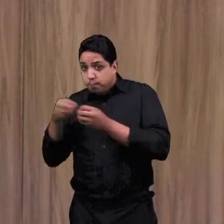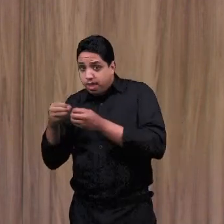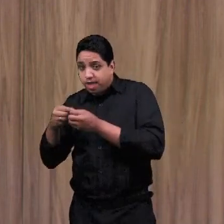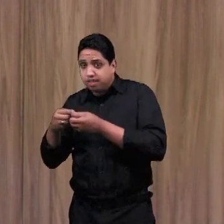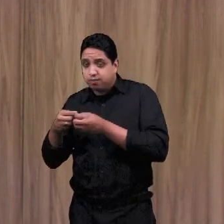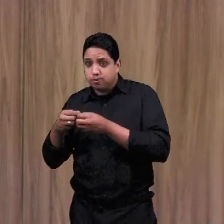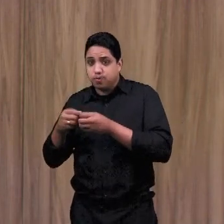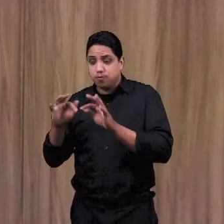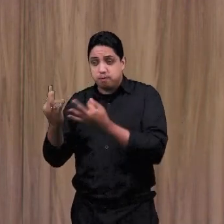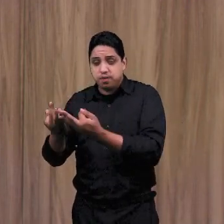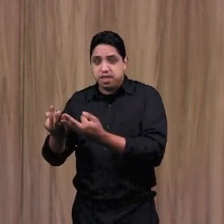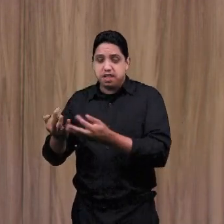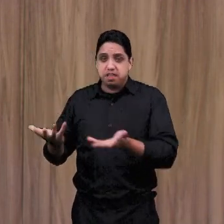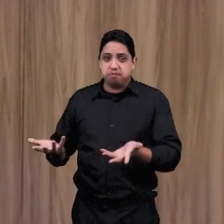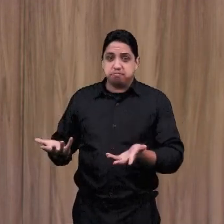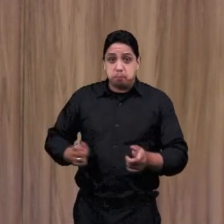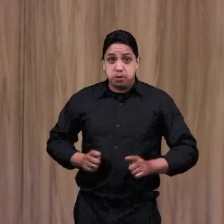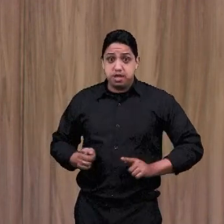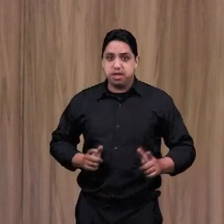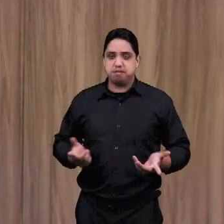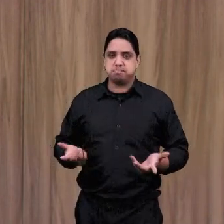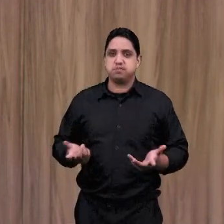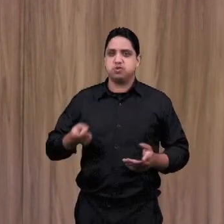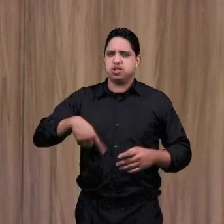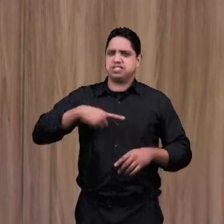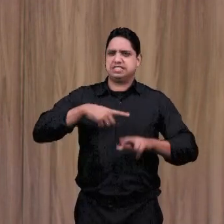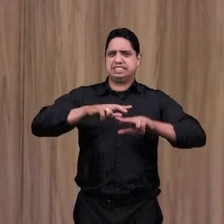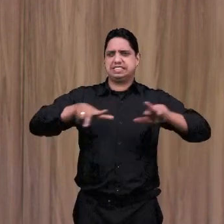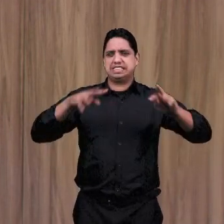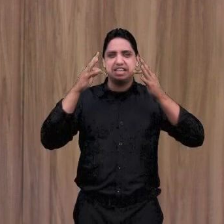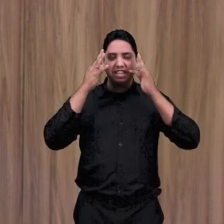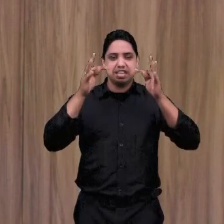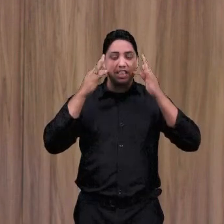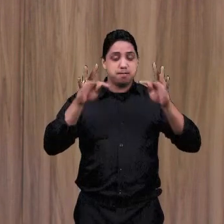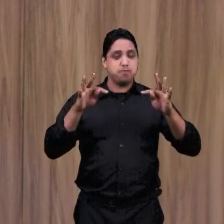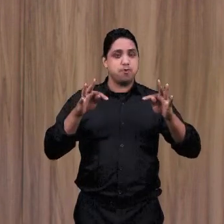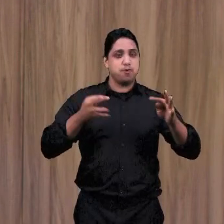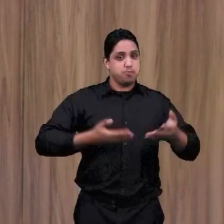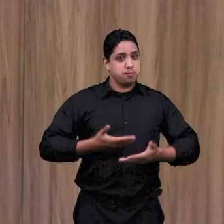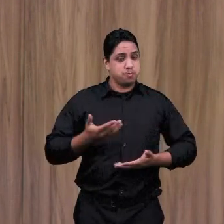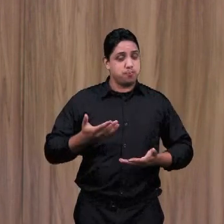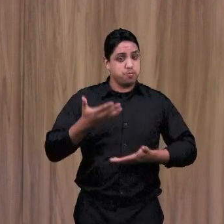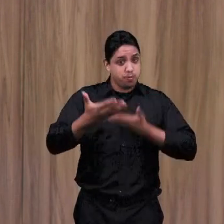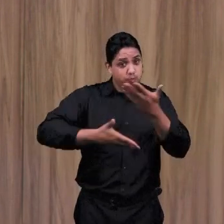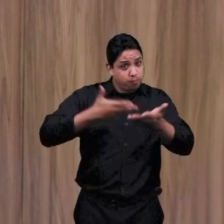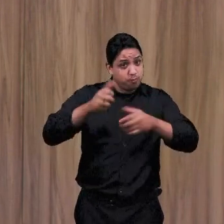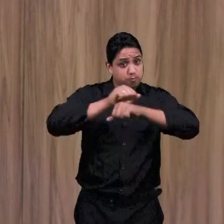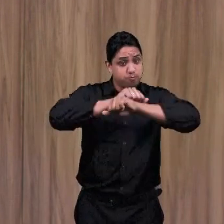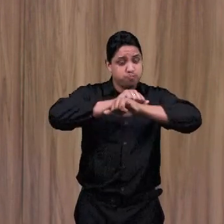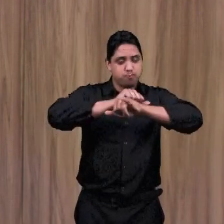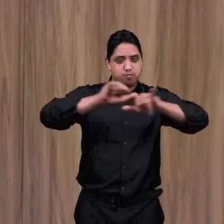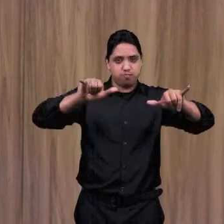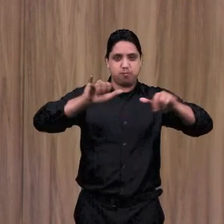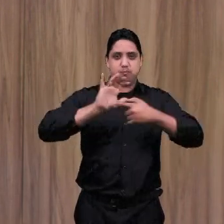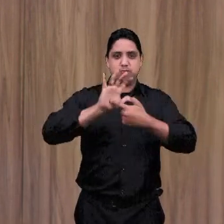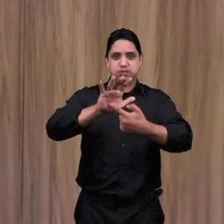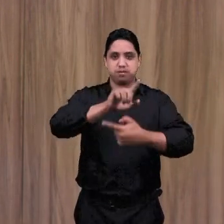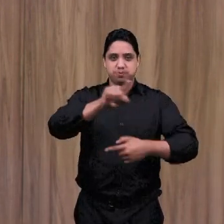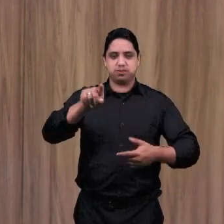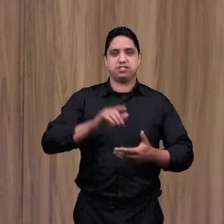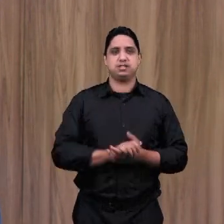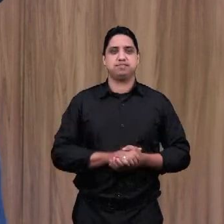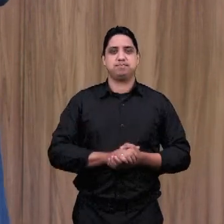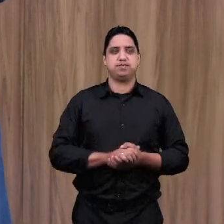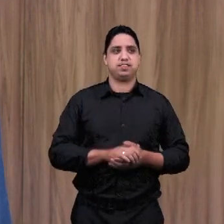avons beaucoup de vidéos, beaucoup d'expériences, de témoignages pour partager avec vous. Gloire à Jésus. Nous allons commencer en